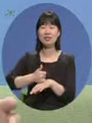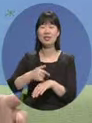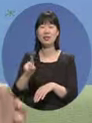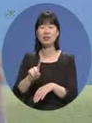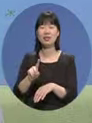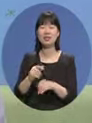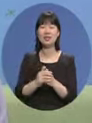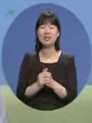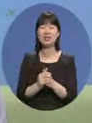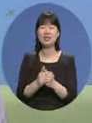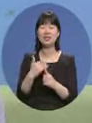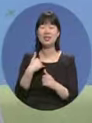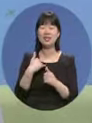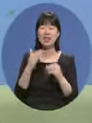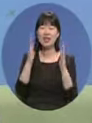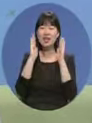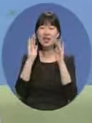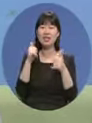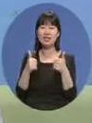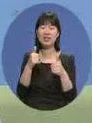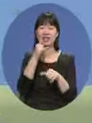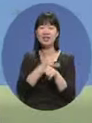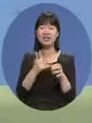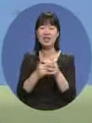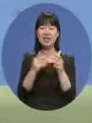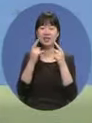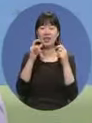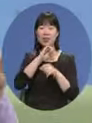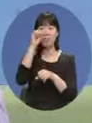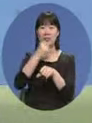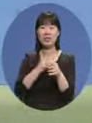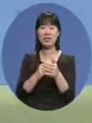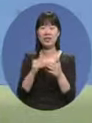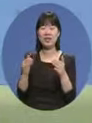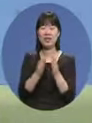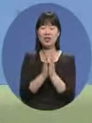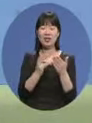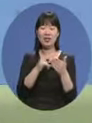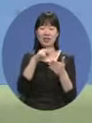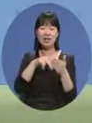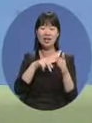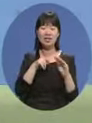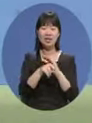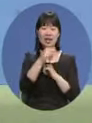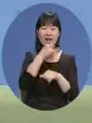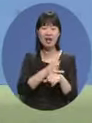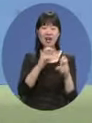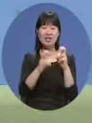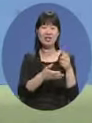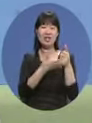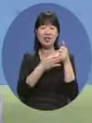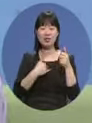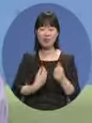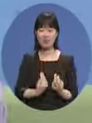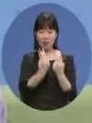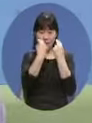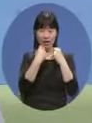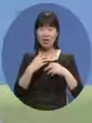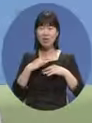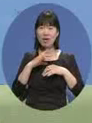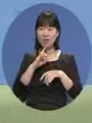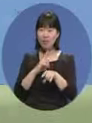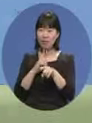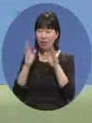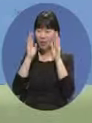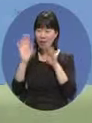그 저희 학력고사죠. 대학 학교 합격을 한 다음에 독서실 찾아갔어요. 네. 독서실 사장님이 저를 보면서 깜짝 놀라는 거예요. 야,